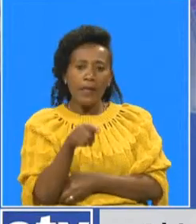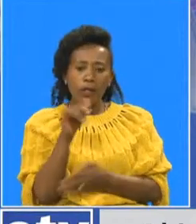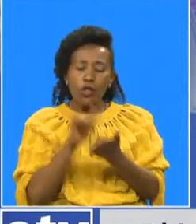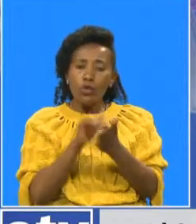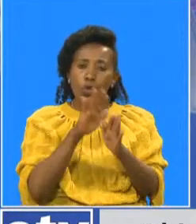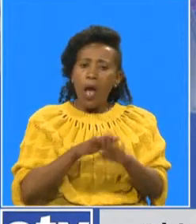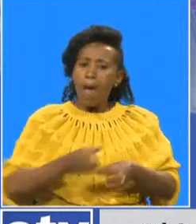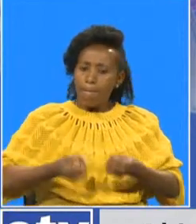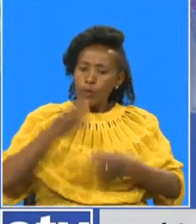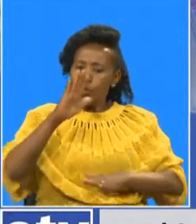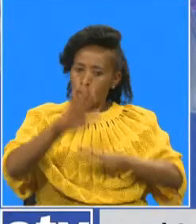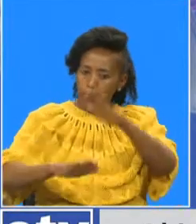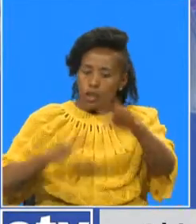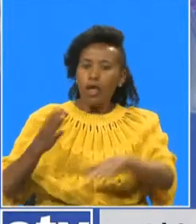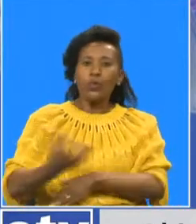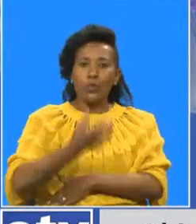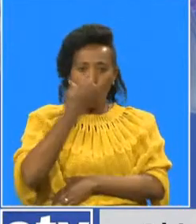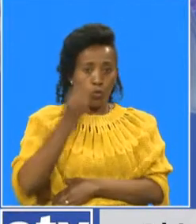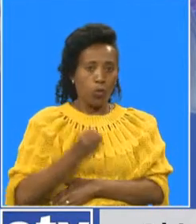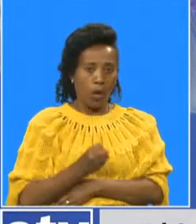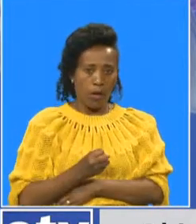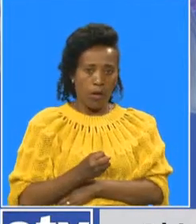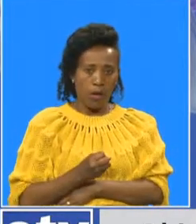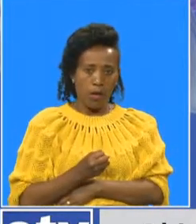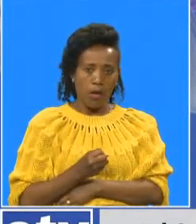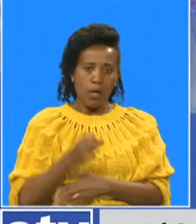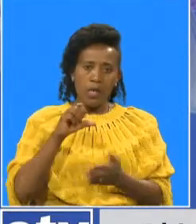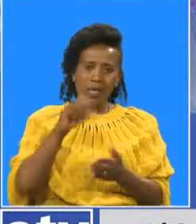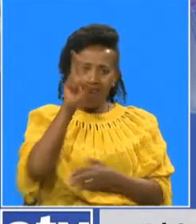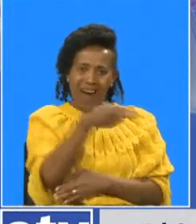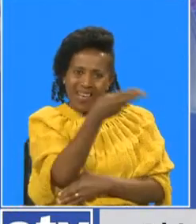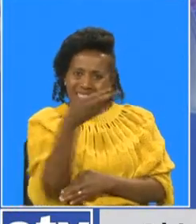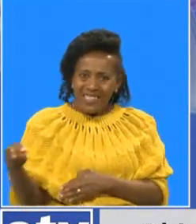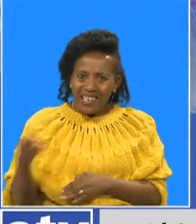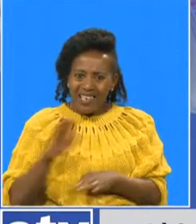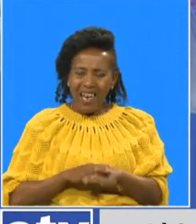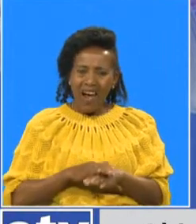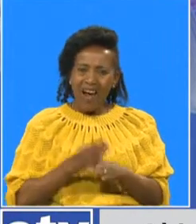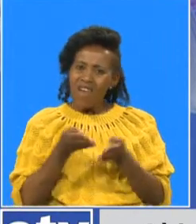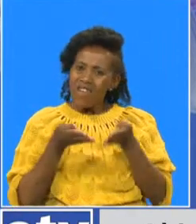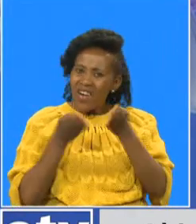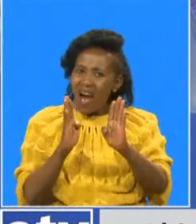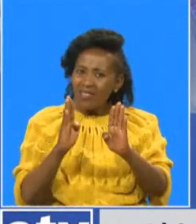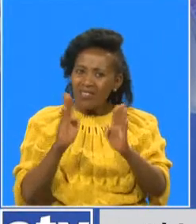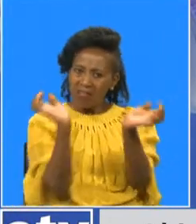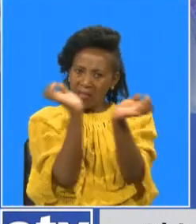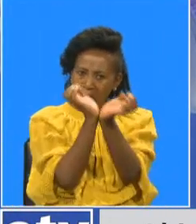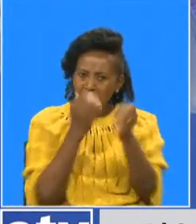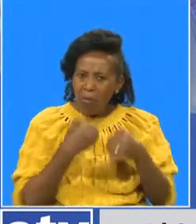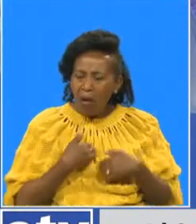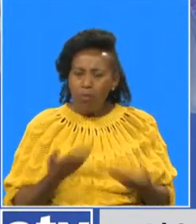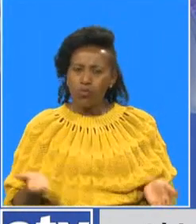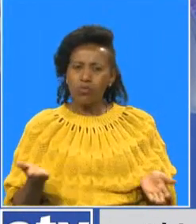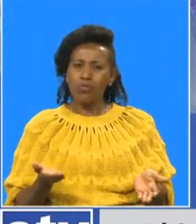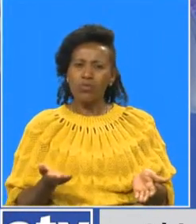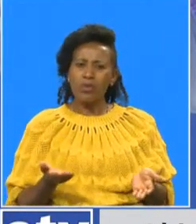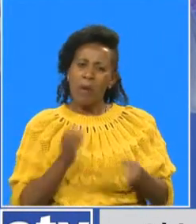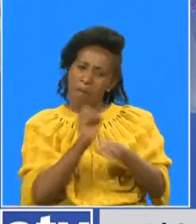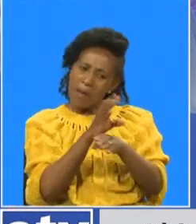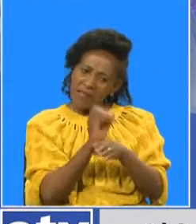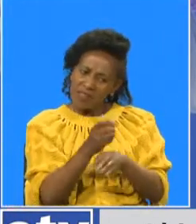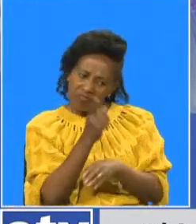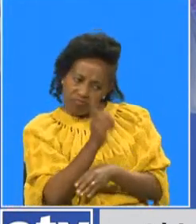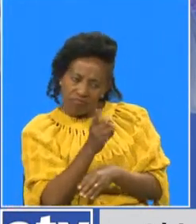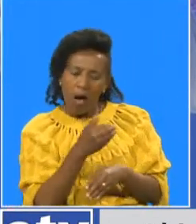እሱ ላይ ብዙ እርምጃዎች ነው የተወሰዱ። ካንስል የተደረገባቸው ላይሰንሶች አሉ፣ የታሰሩ አሉ፣ በምክርም